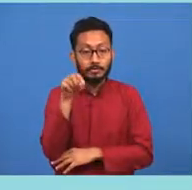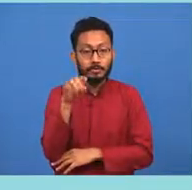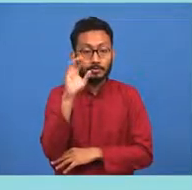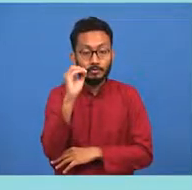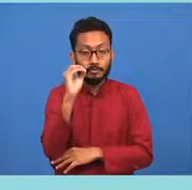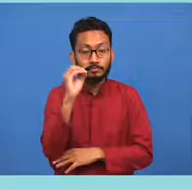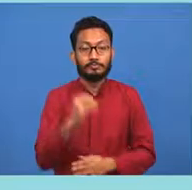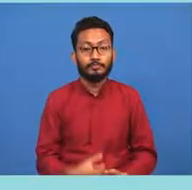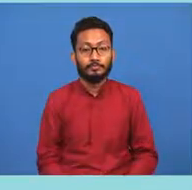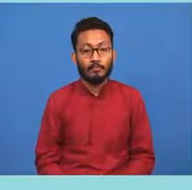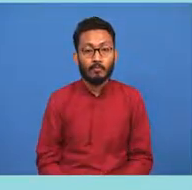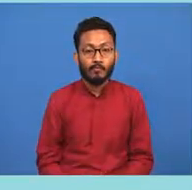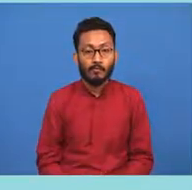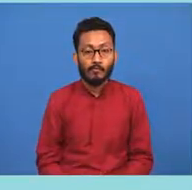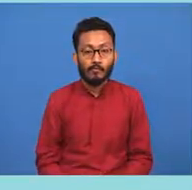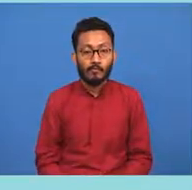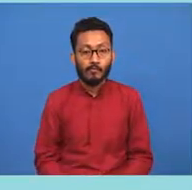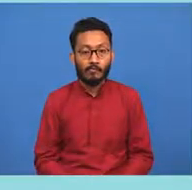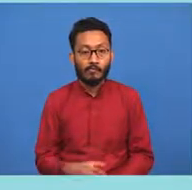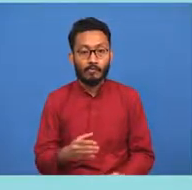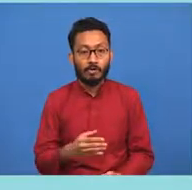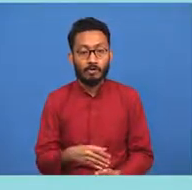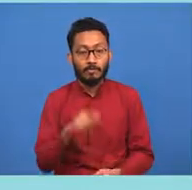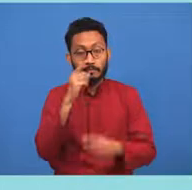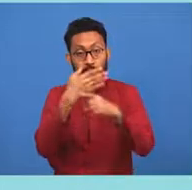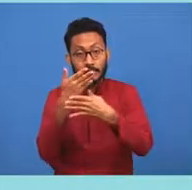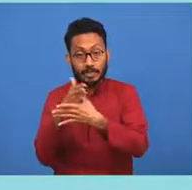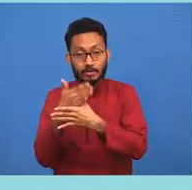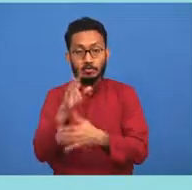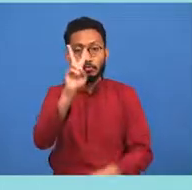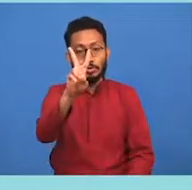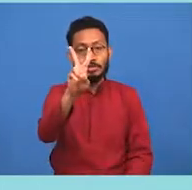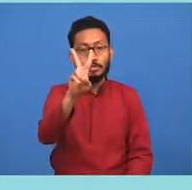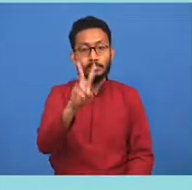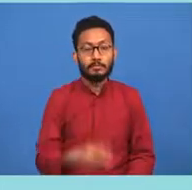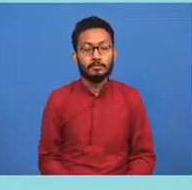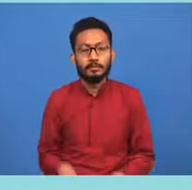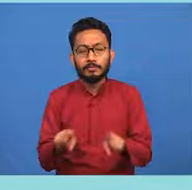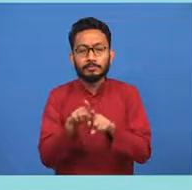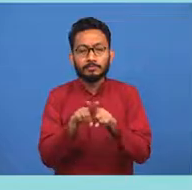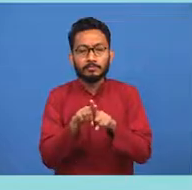29.0 darjah Celsius bahagi 2, iaitu bersamaan dengan